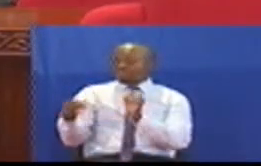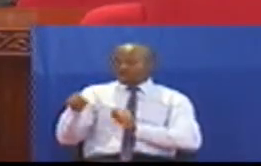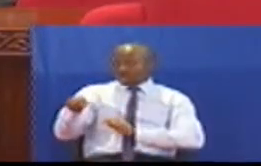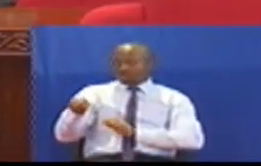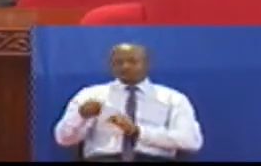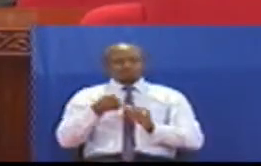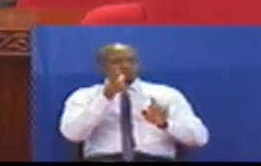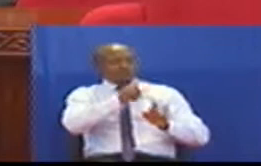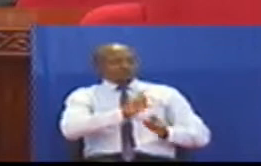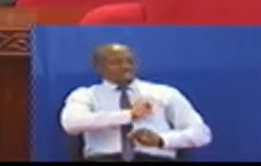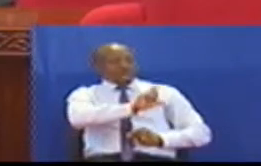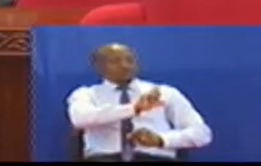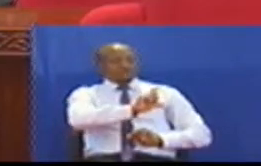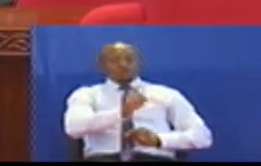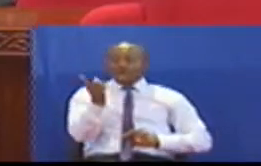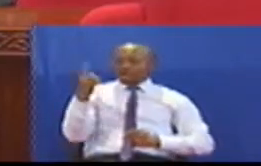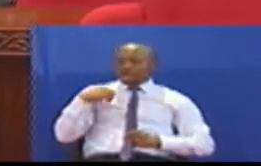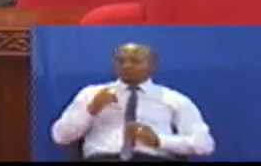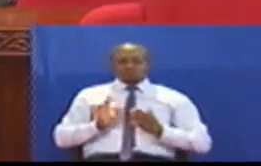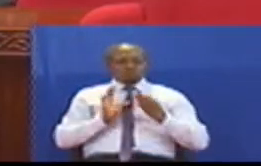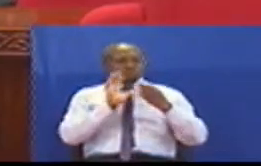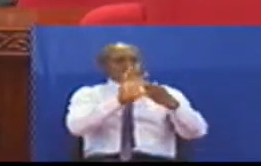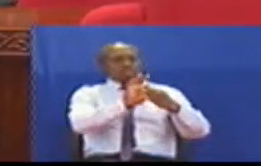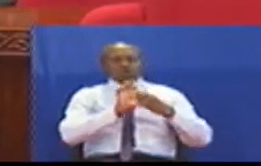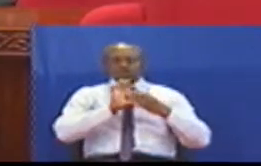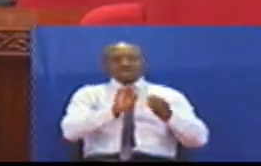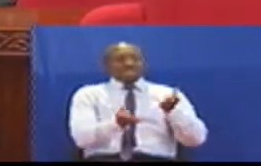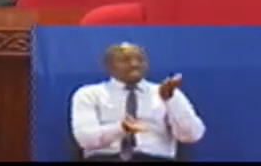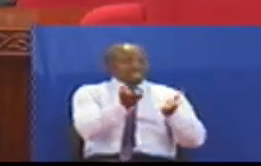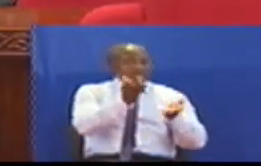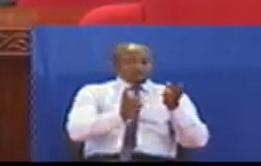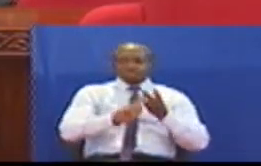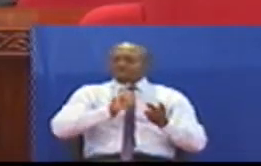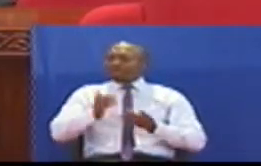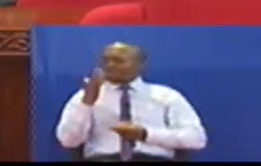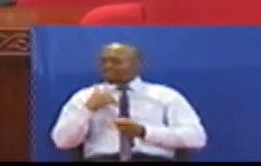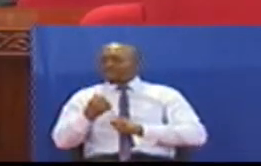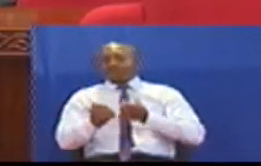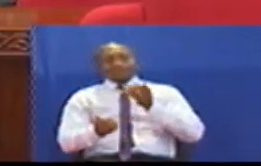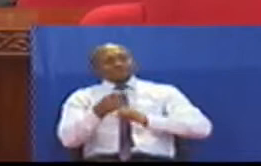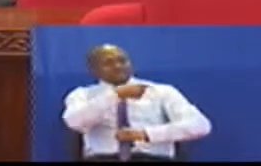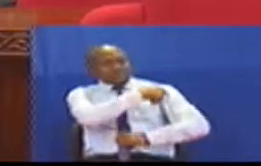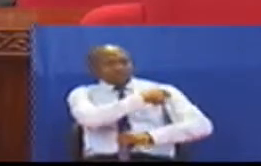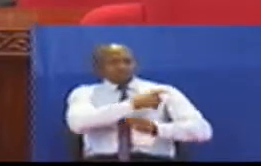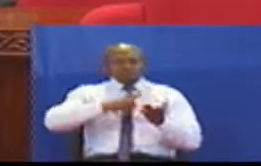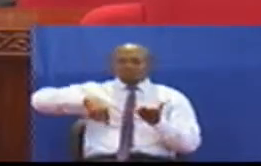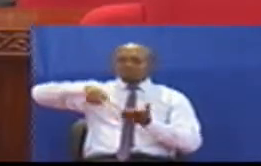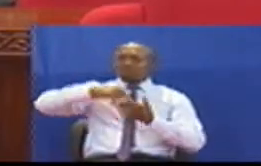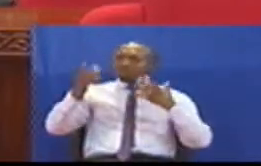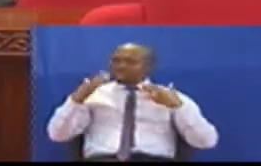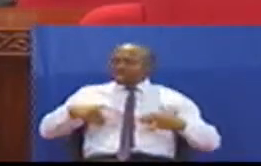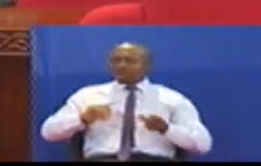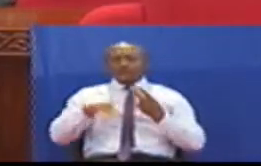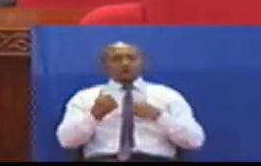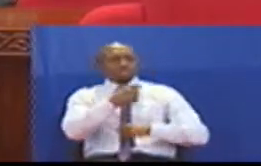vitambulisho vya kuhudhuria clinic za wanaoishi na VVU pale wanapohitaji matibabu kwenye zahanati, vituo vya afya au